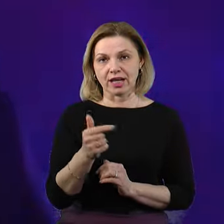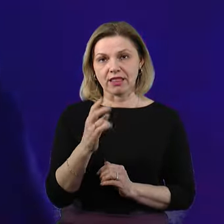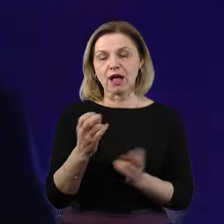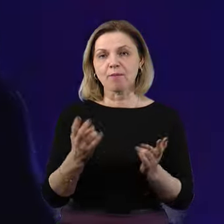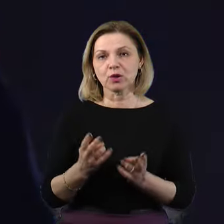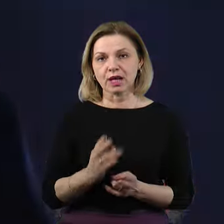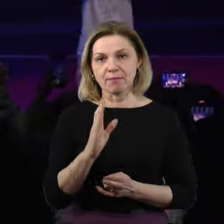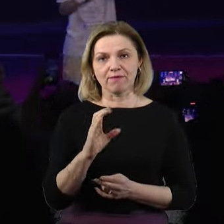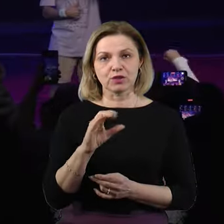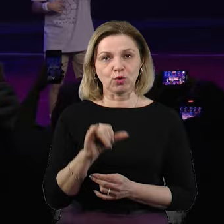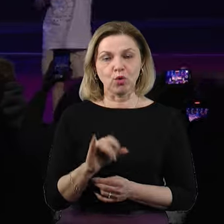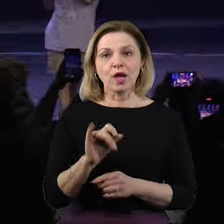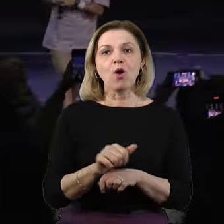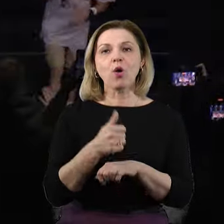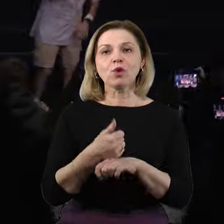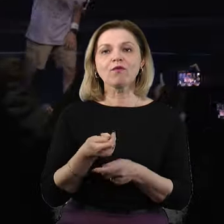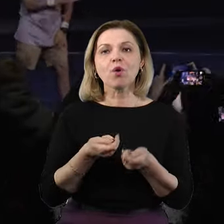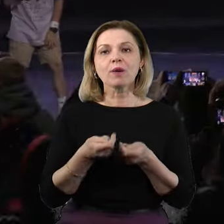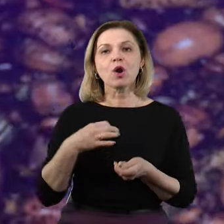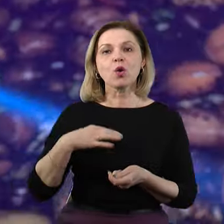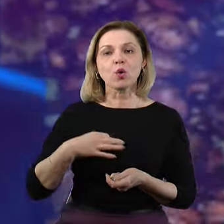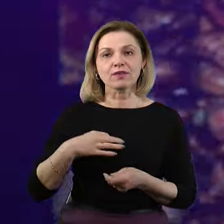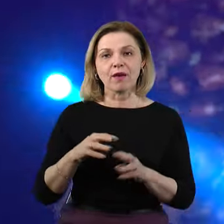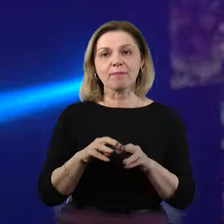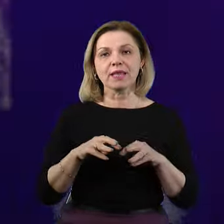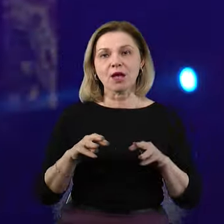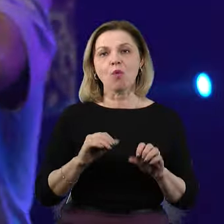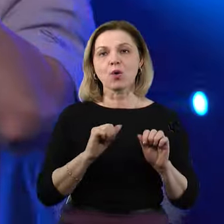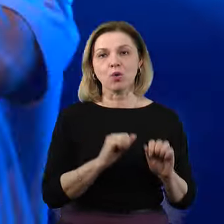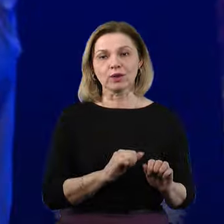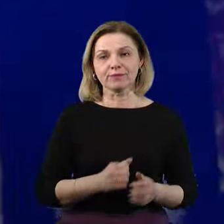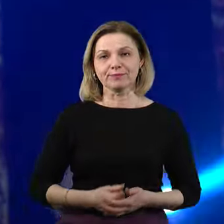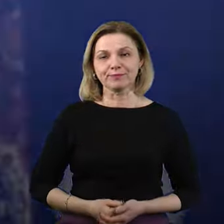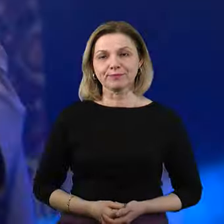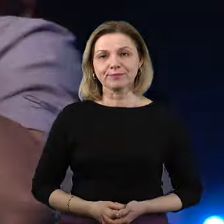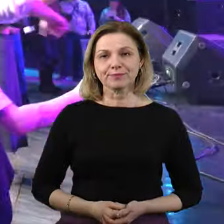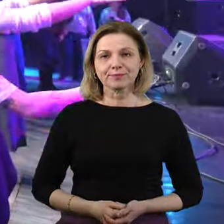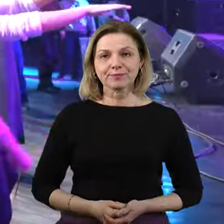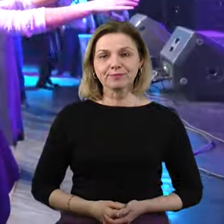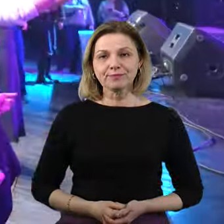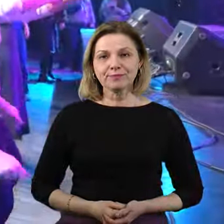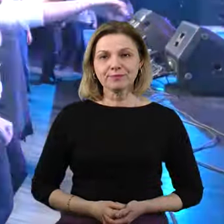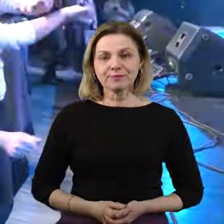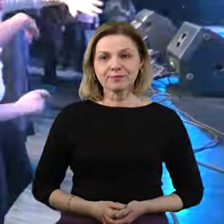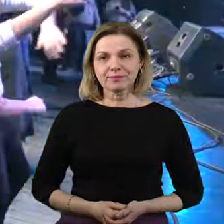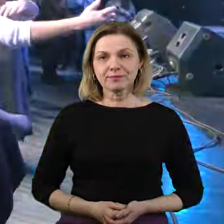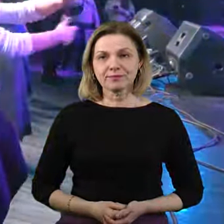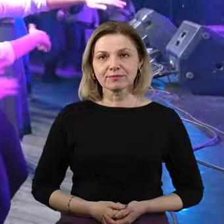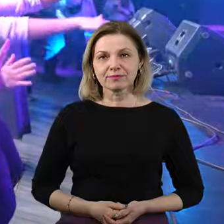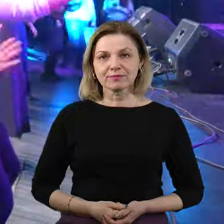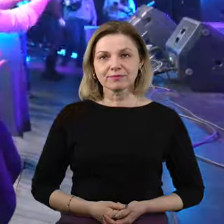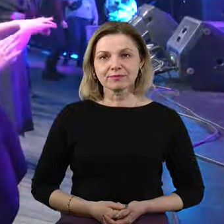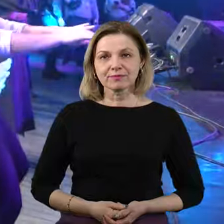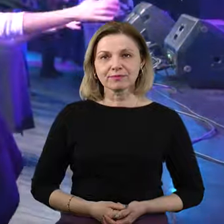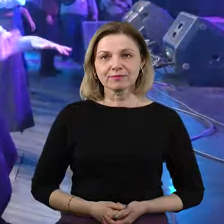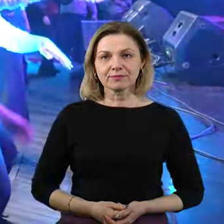на потреби збройних сил України та головного управління розвідки Міністерства оборони Богдана будолуца Олена земляна суспільні